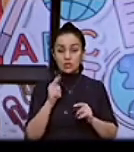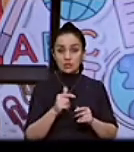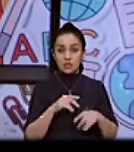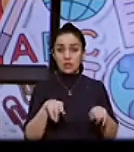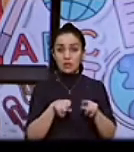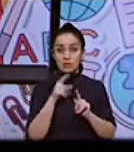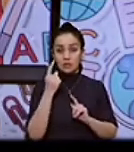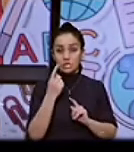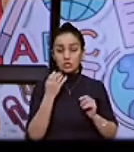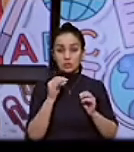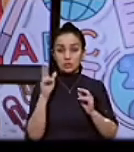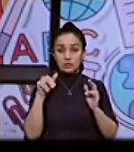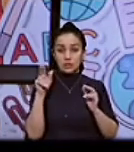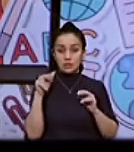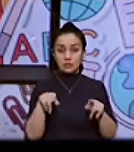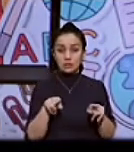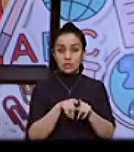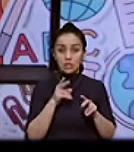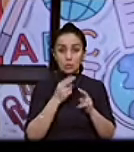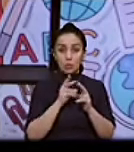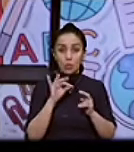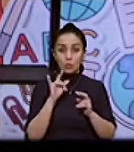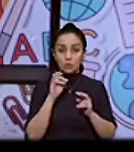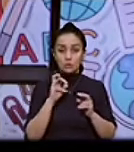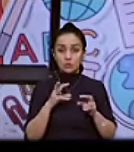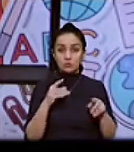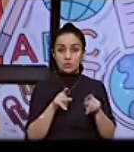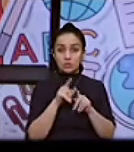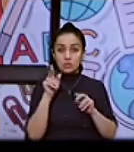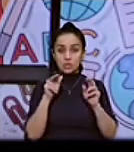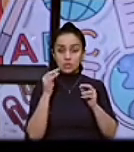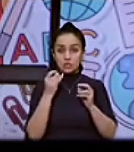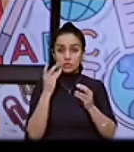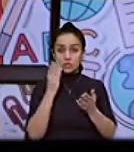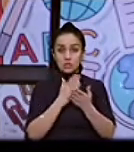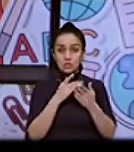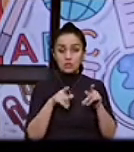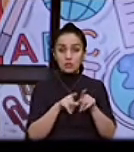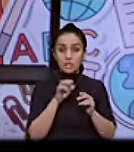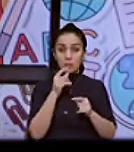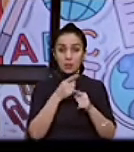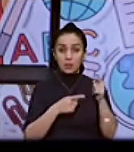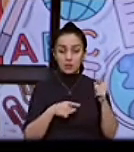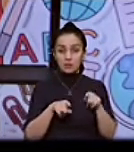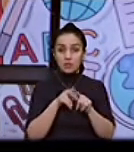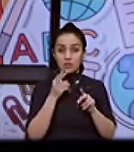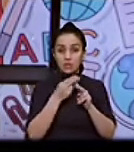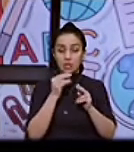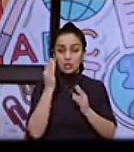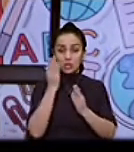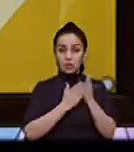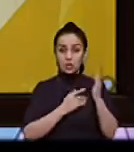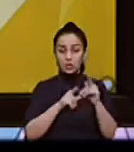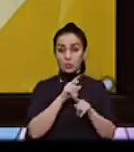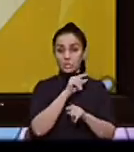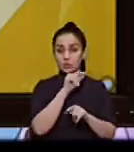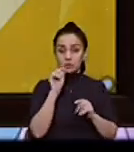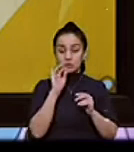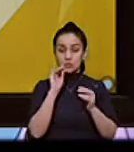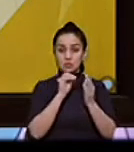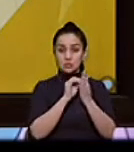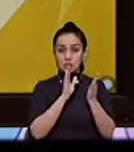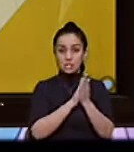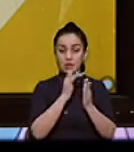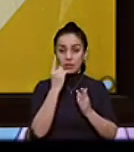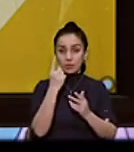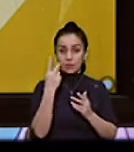части. Одну часть закрасьте. Таким образом, закрашенная часть составляет половину, эта дробь записывается